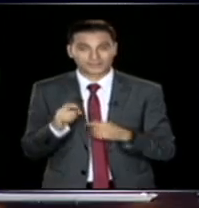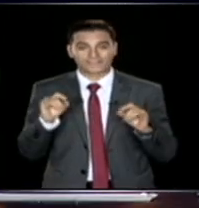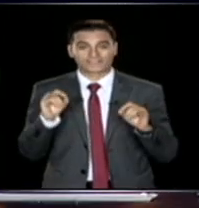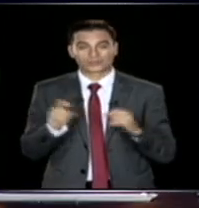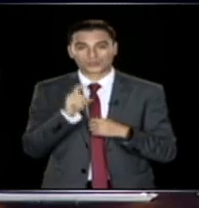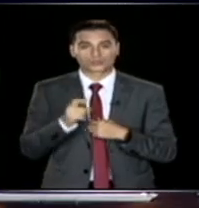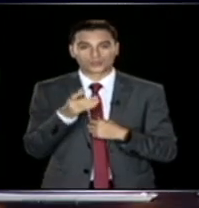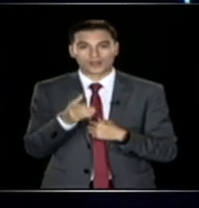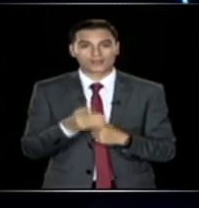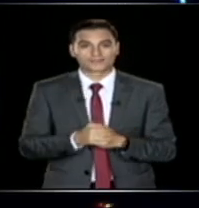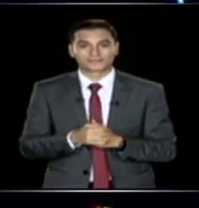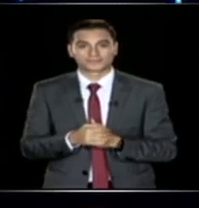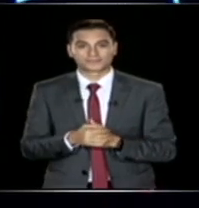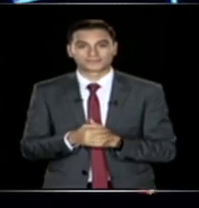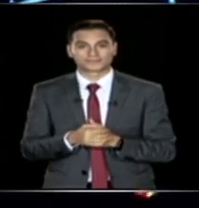50-50. والسؤال هو،